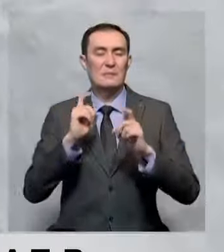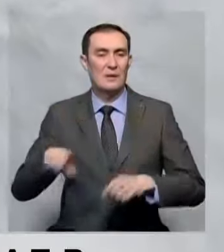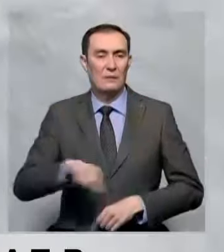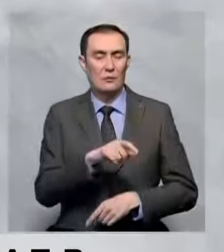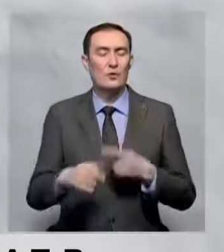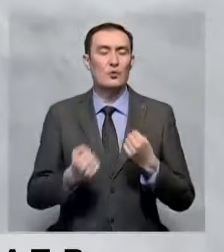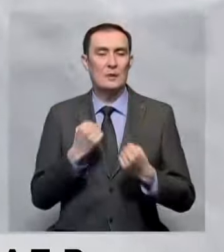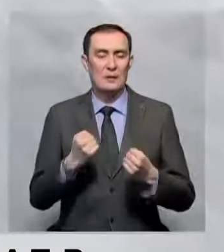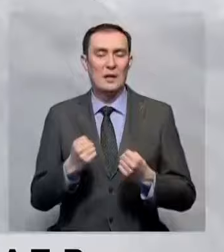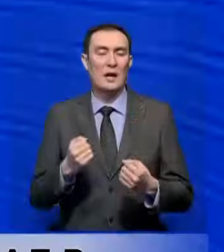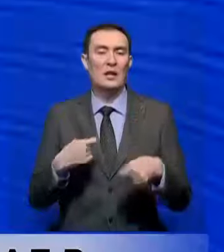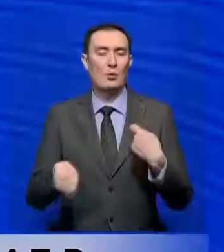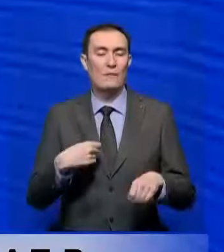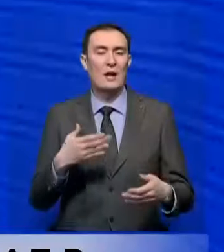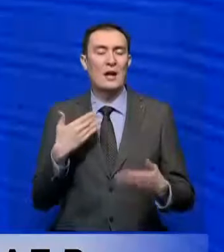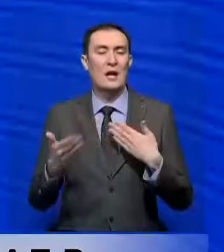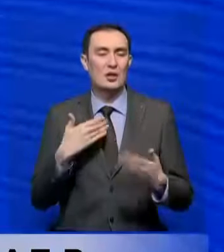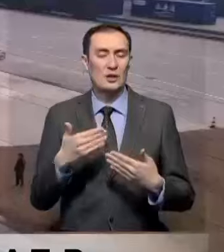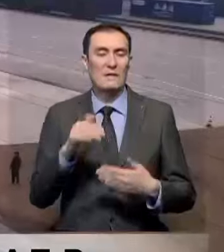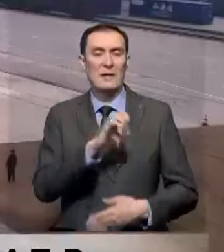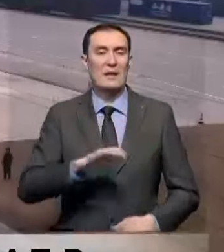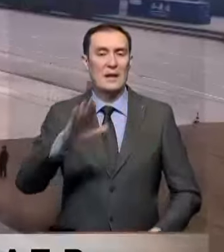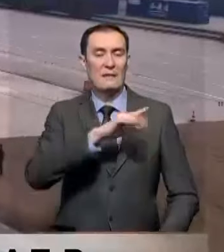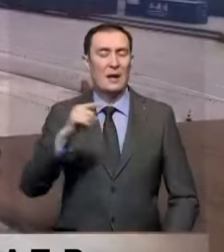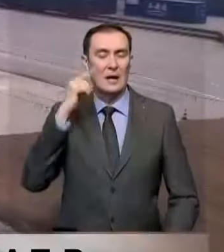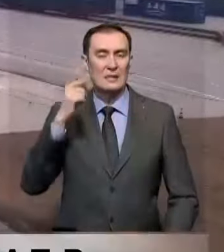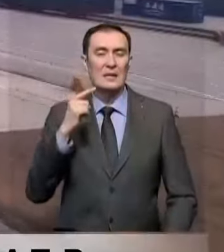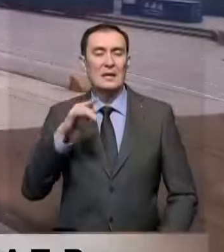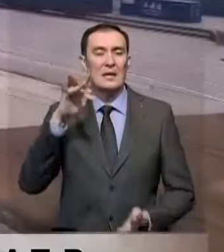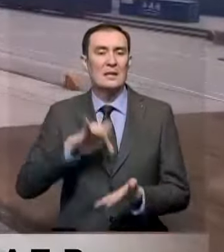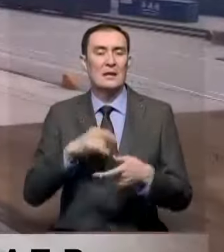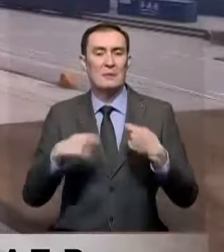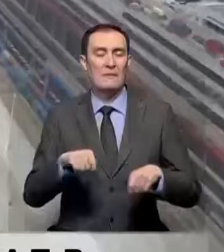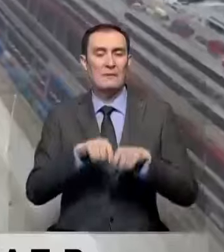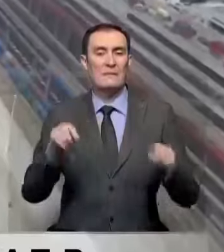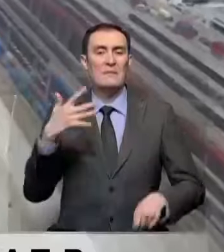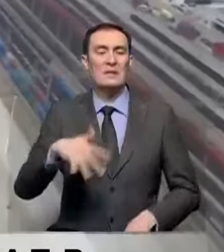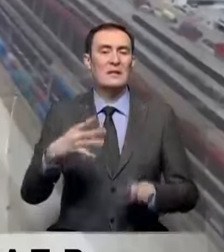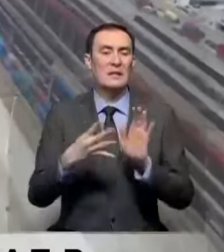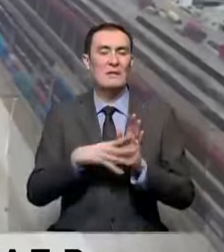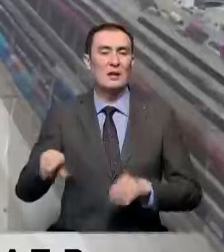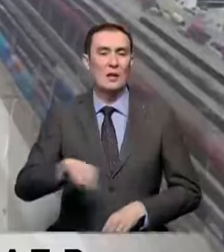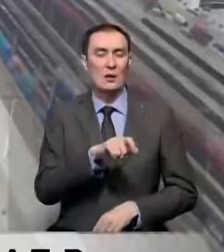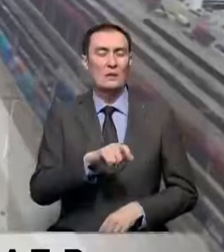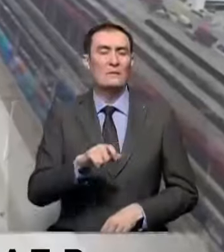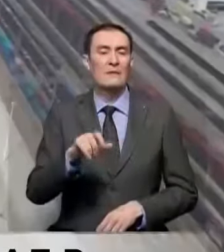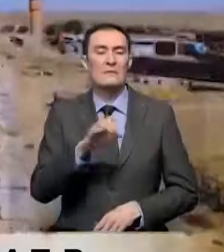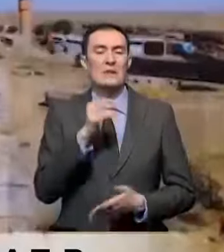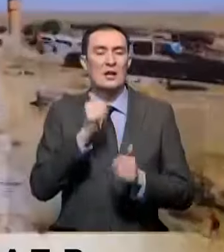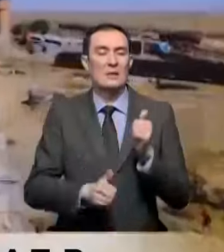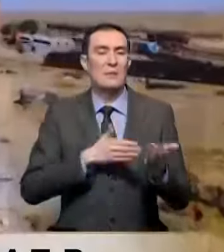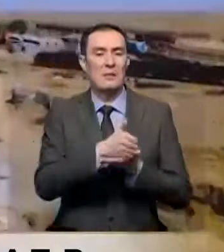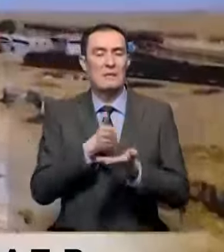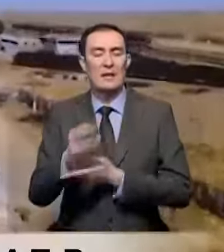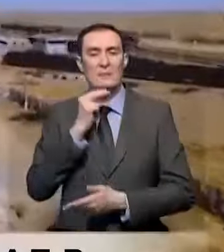укрепит торгово-экономическое сотрудничество в Евразии. Терминал открывает доступ бизнесу к 59 дорожным развязкам по всем